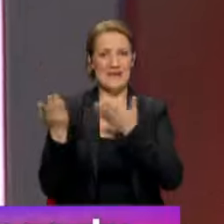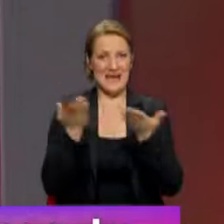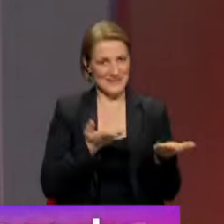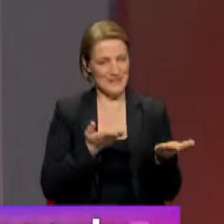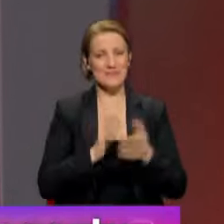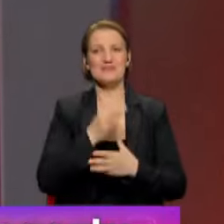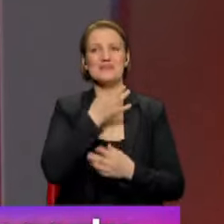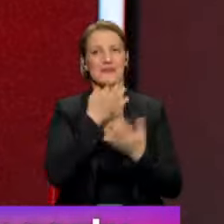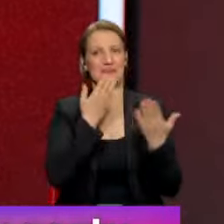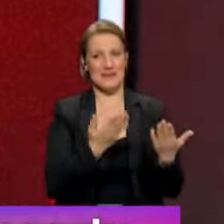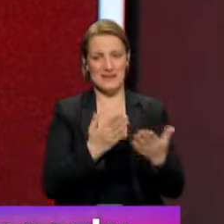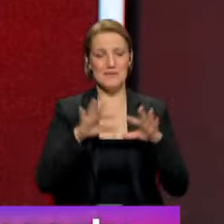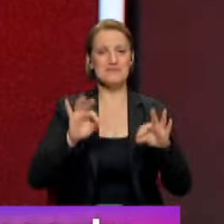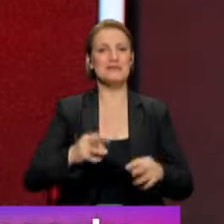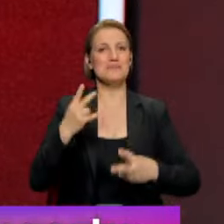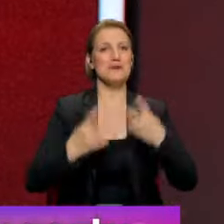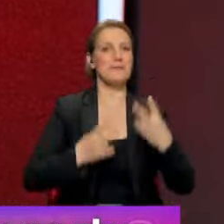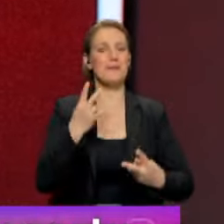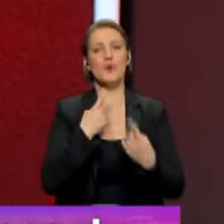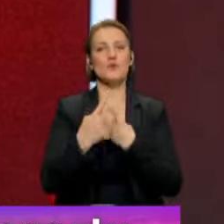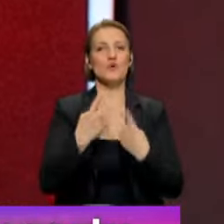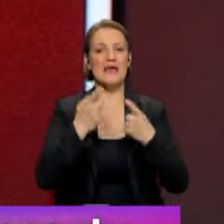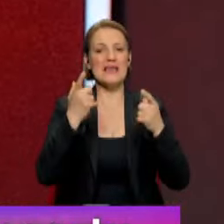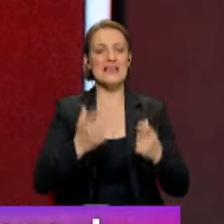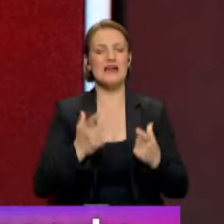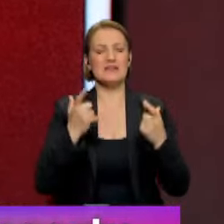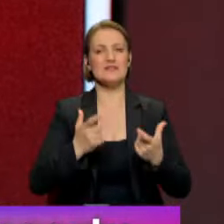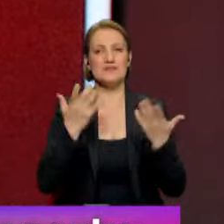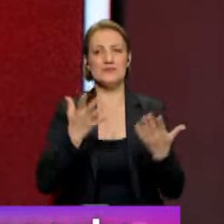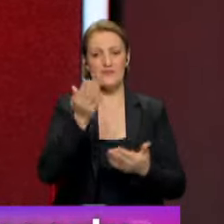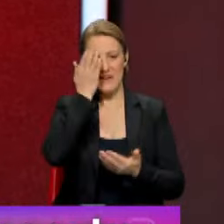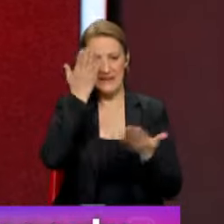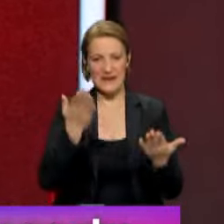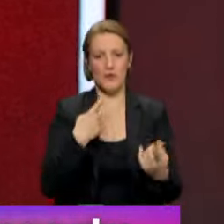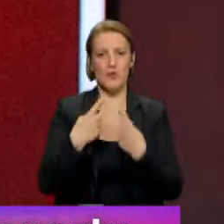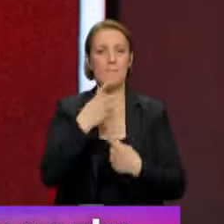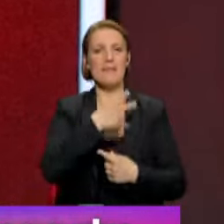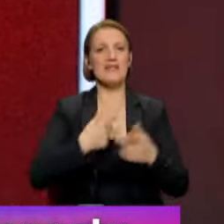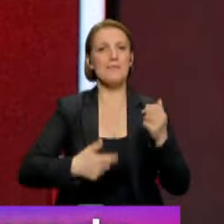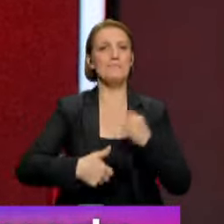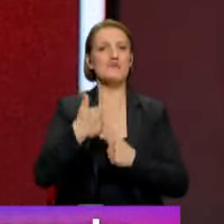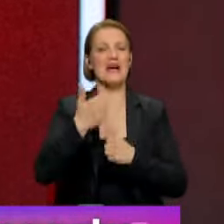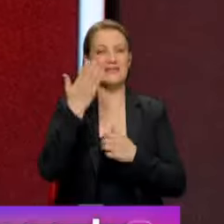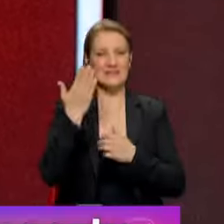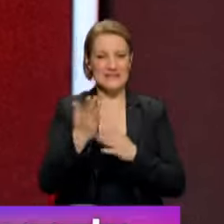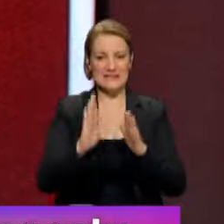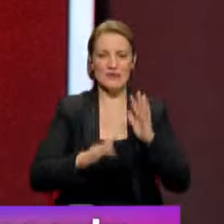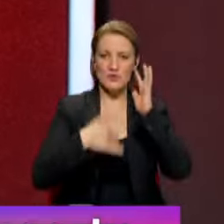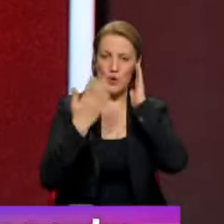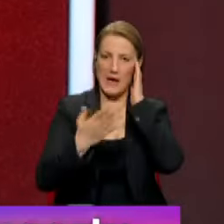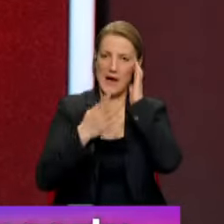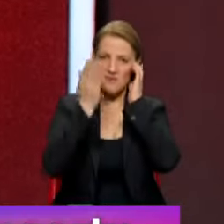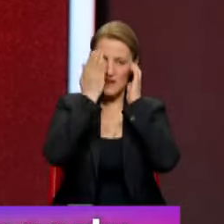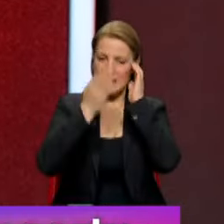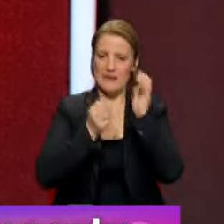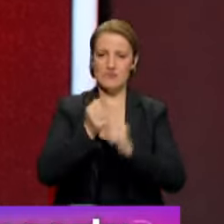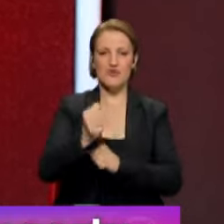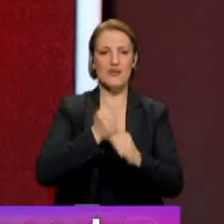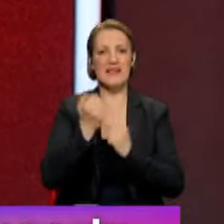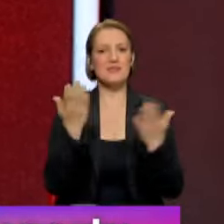geldiniz Şimdi biz zaman zaman konuşuyoruz Kent yoksulluğunu konuşuyoruz sizinle belediye başkanlığınız sonra daet yoksullukla